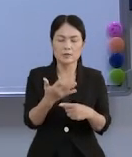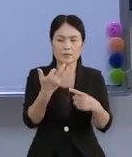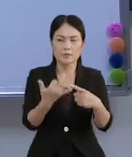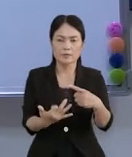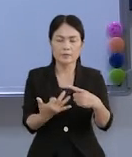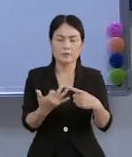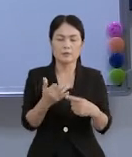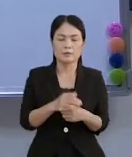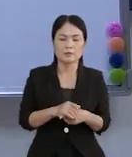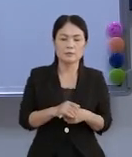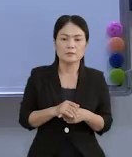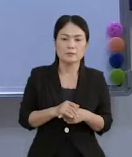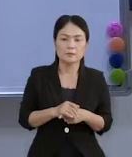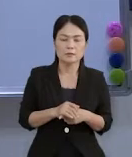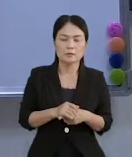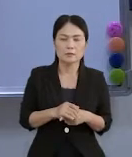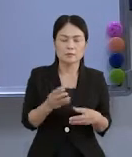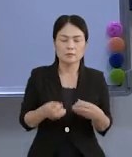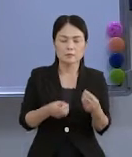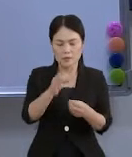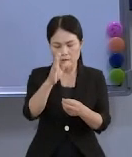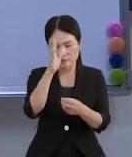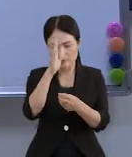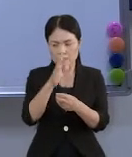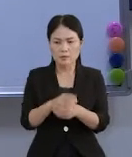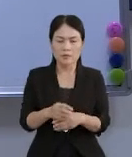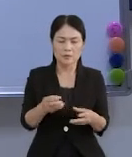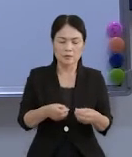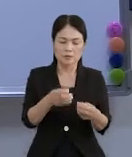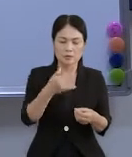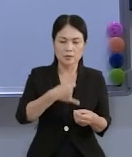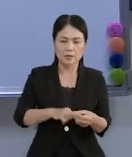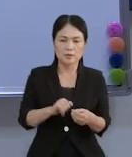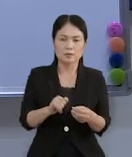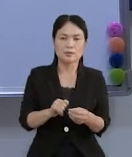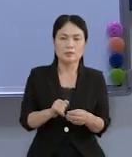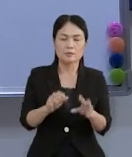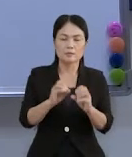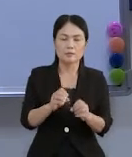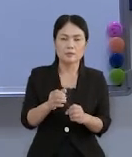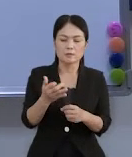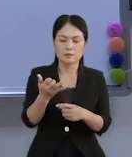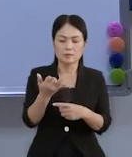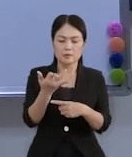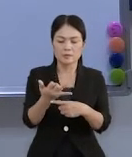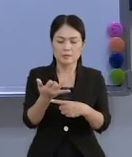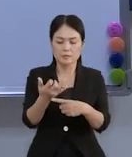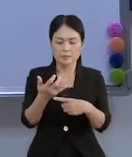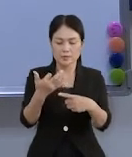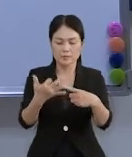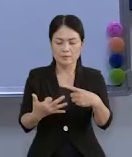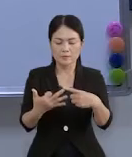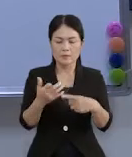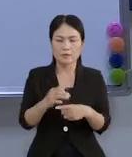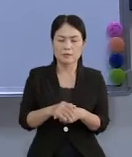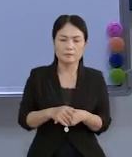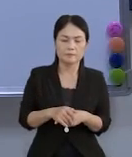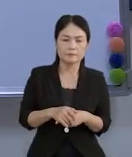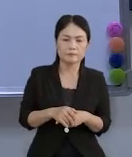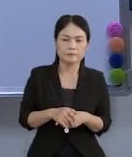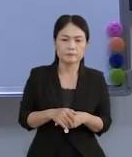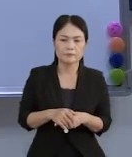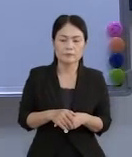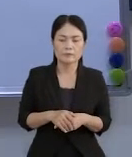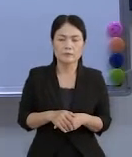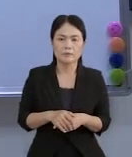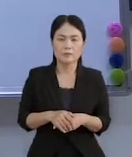bấy chà ai ta gửi phục chung tờ phục hay nâng ọt con ọt phạm phí phía phạm bấy hời